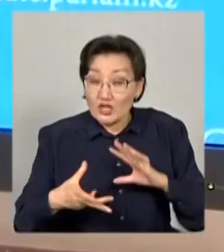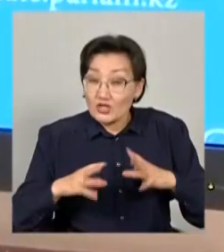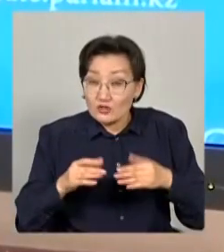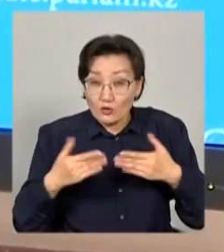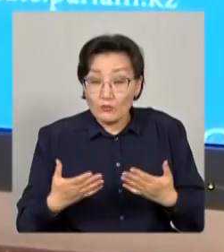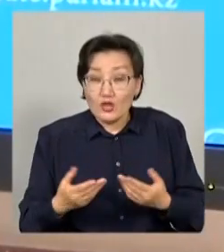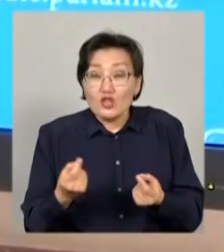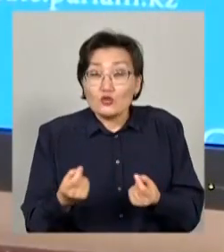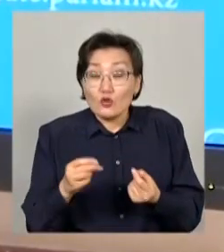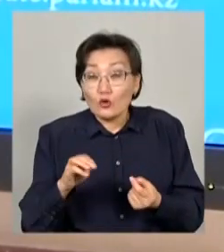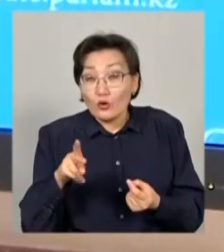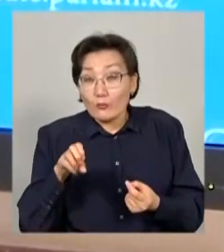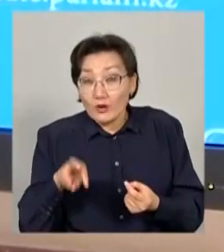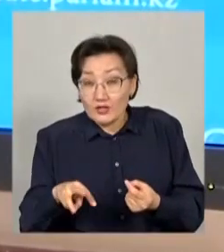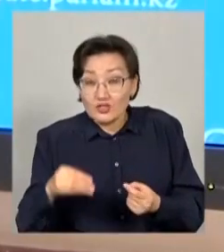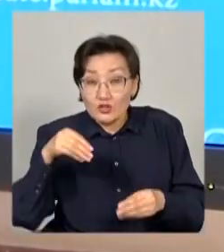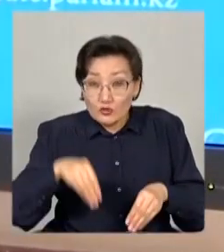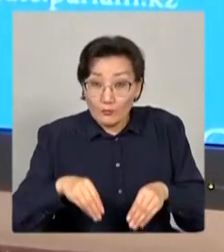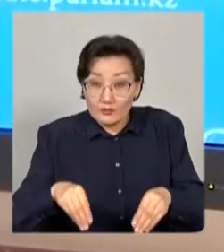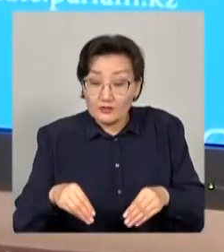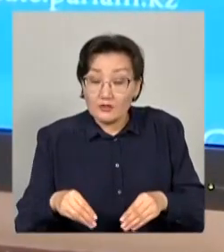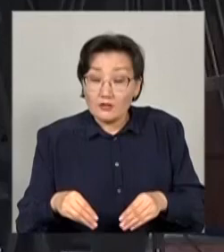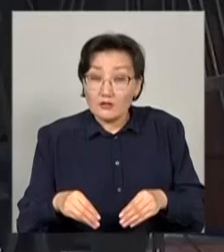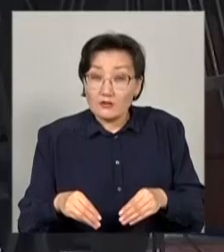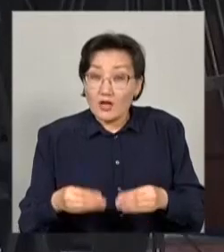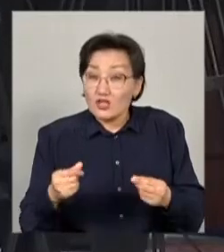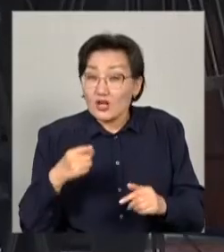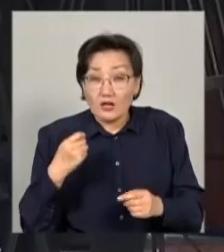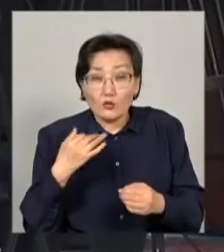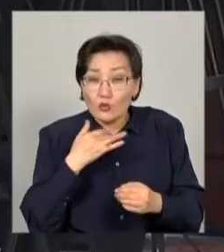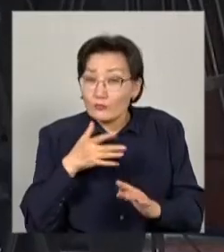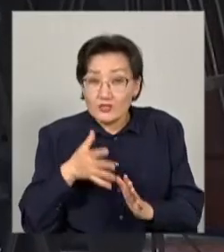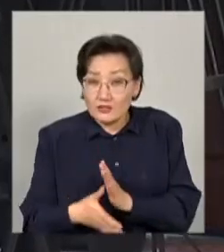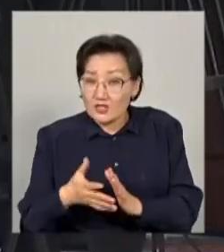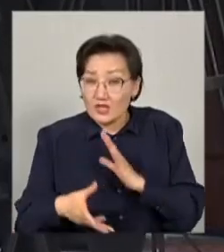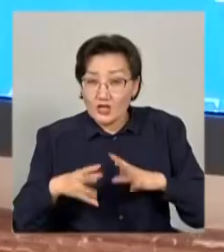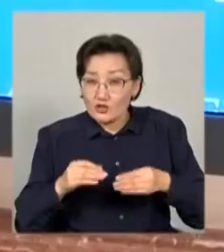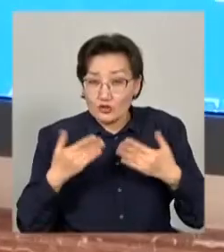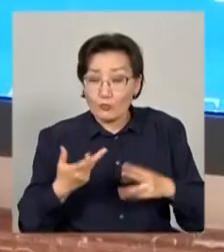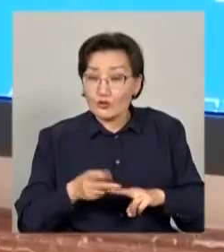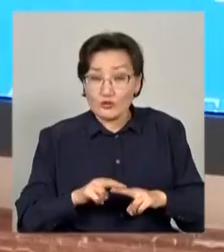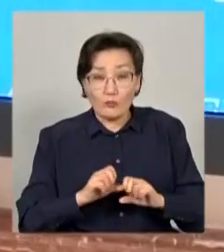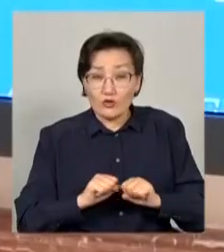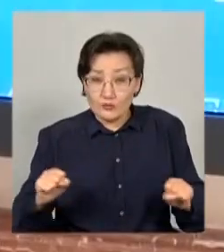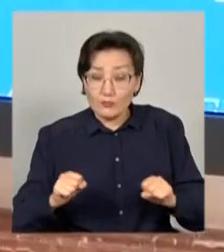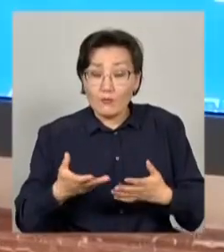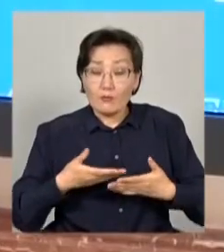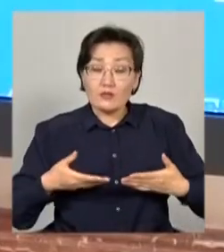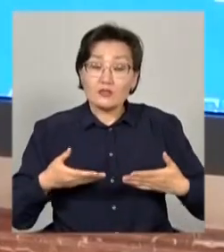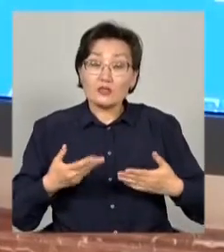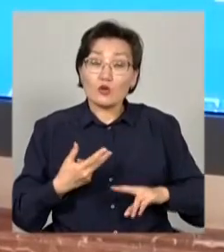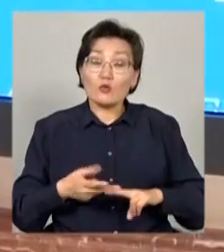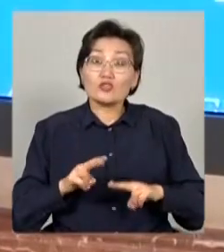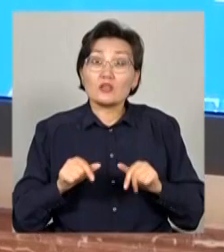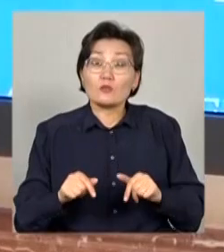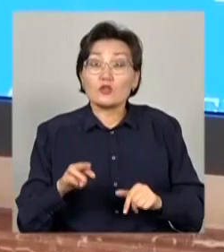қаншама ақша ана жерге салып жіберсеңіз, оның нәтижесі болмайды. Мен ойлаймын, бұл болмайды. Бұны біз осы